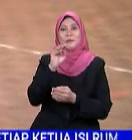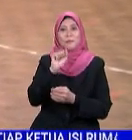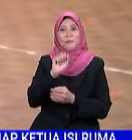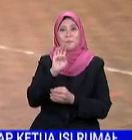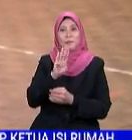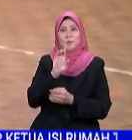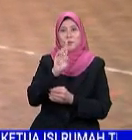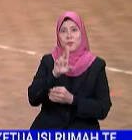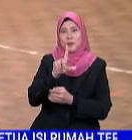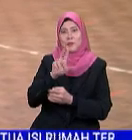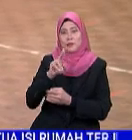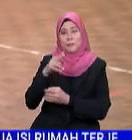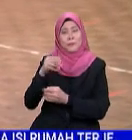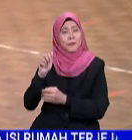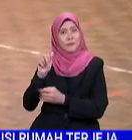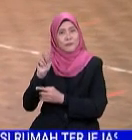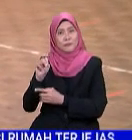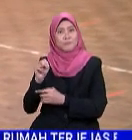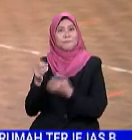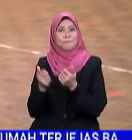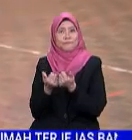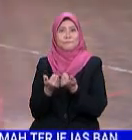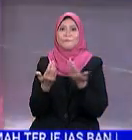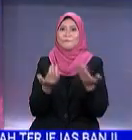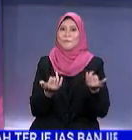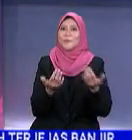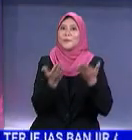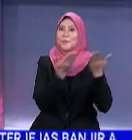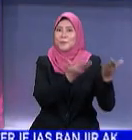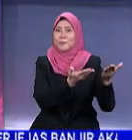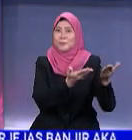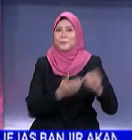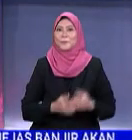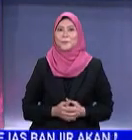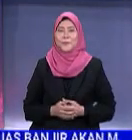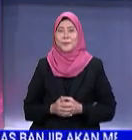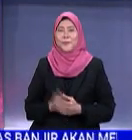Rahman Talib ini, kembali semula kepada rakan penyampai di Angkasa Puri. Silakan. Baik, terima kasih Ainun.